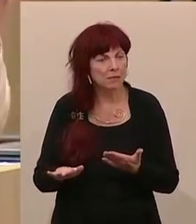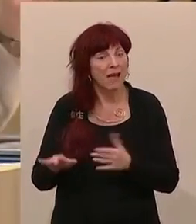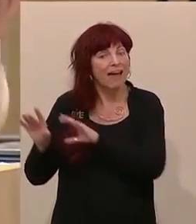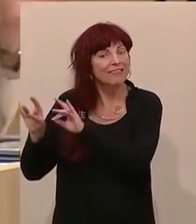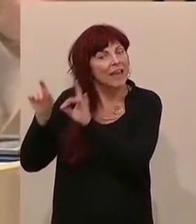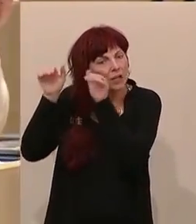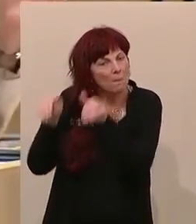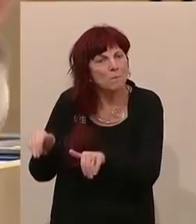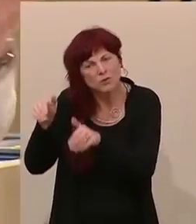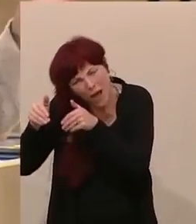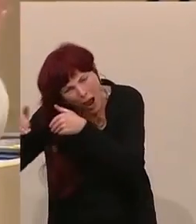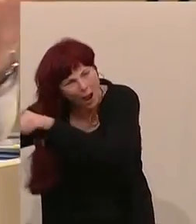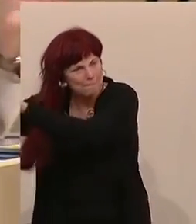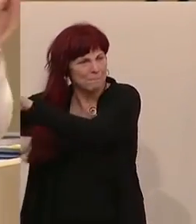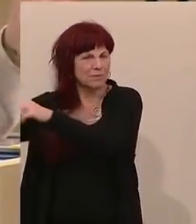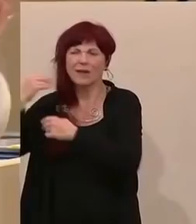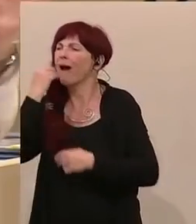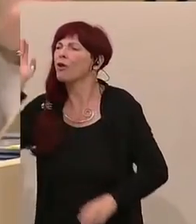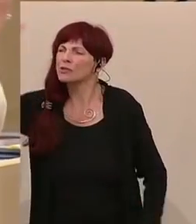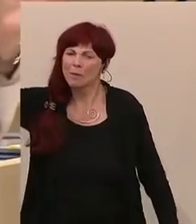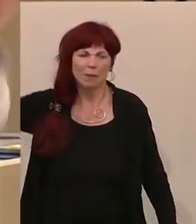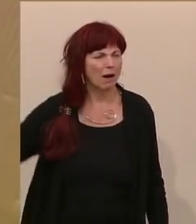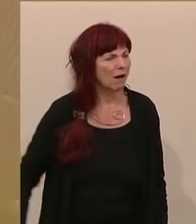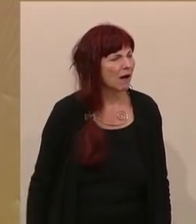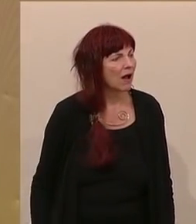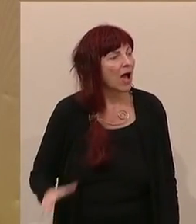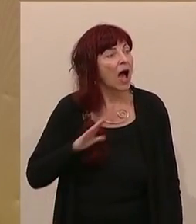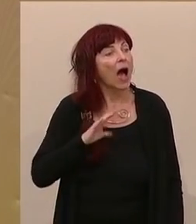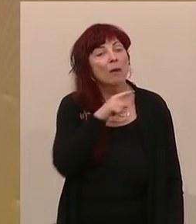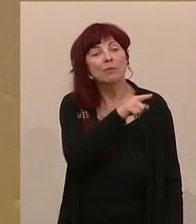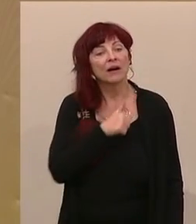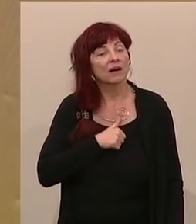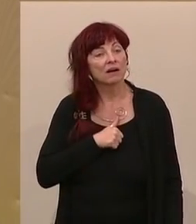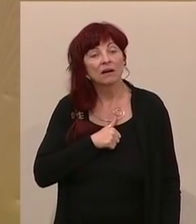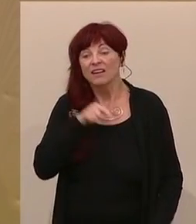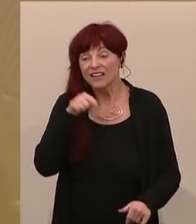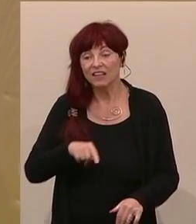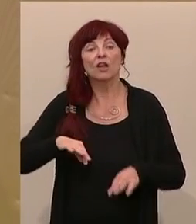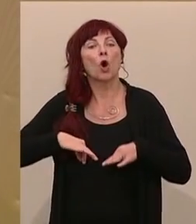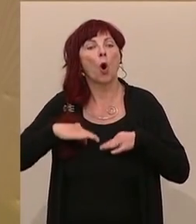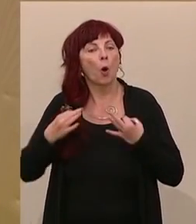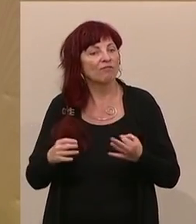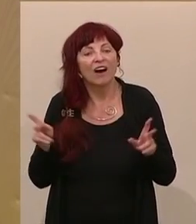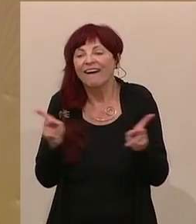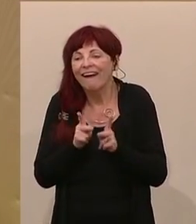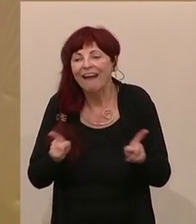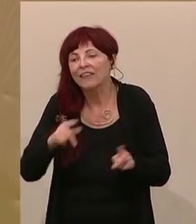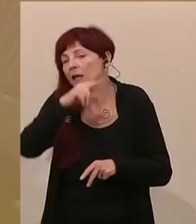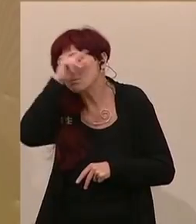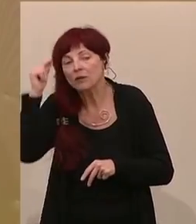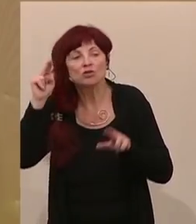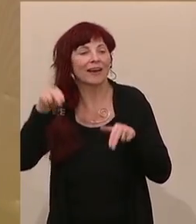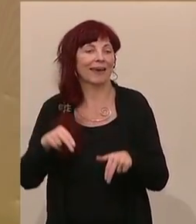Menschenrechte, aber sie sind nicht mehr auf dieser Welt und können diese Menschenrechte nicht genießen. Das ist genau der Punkt, meine sehr geehrten Damen und